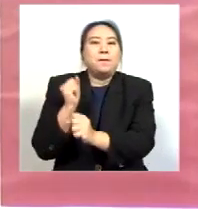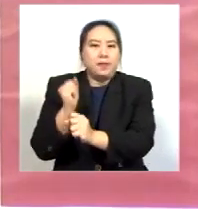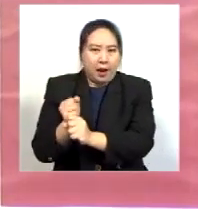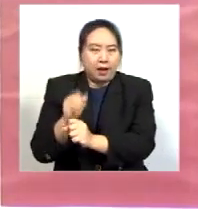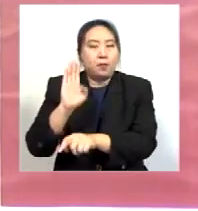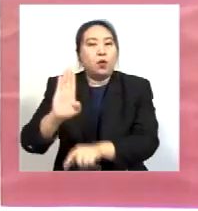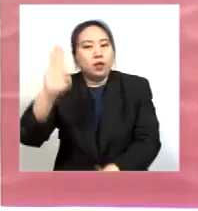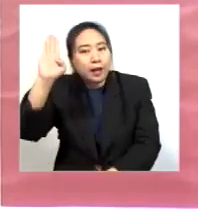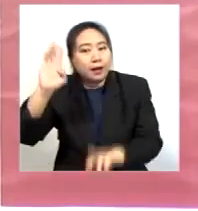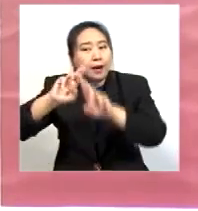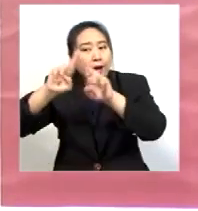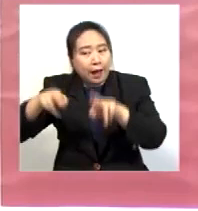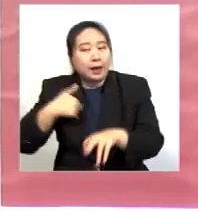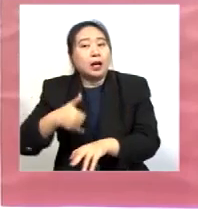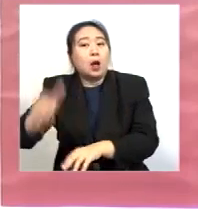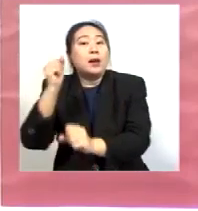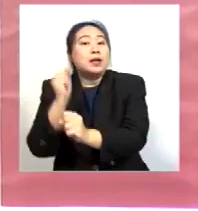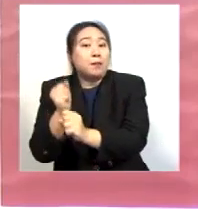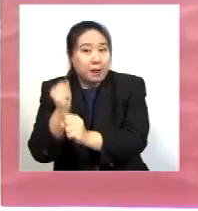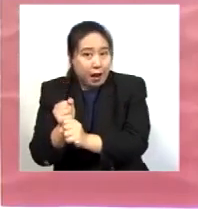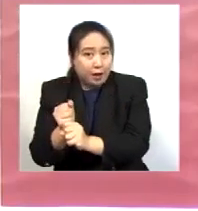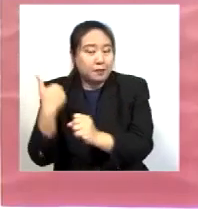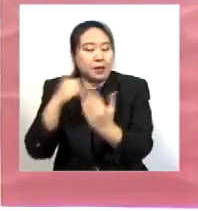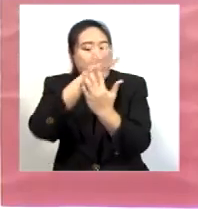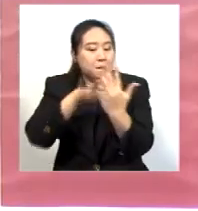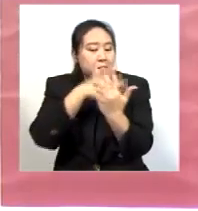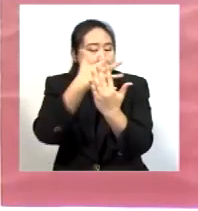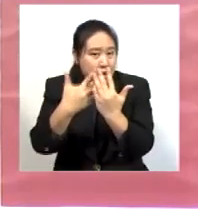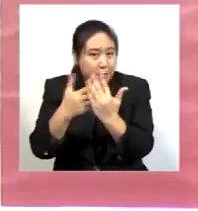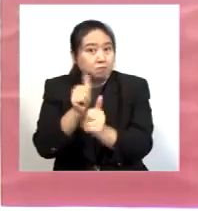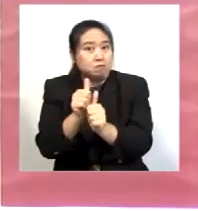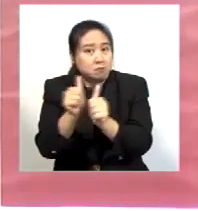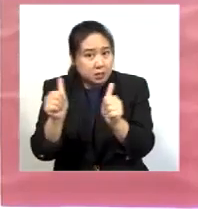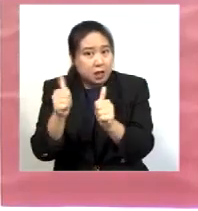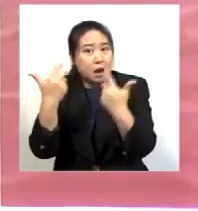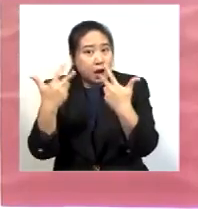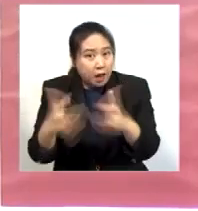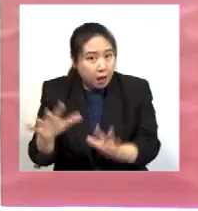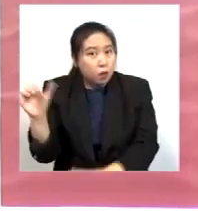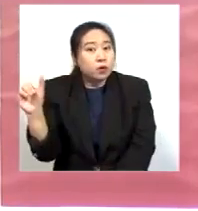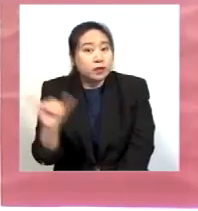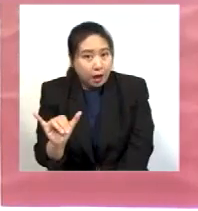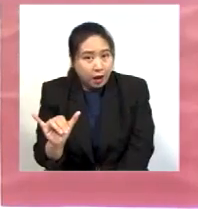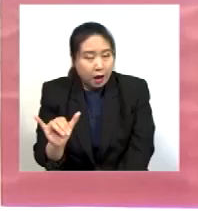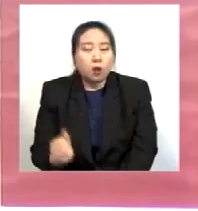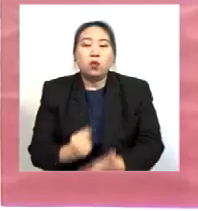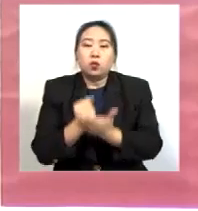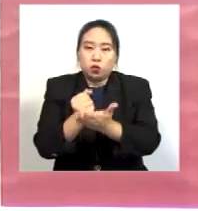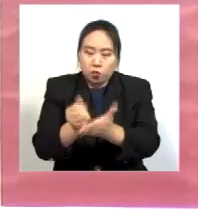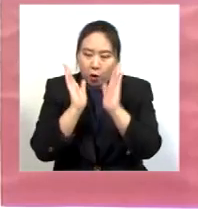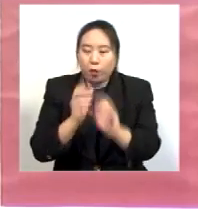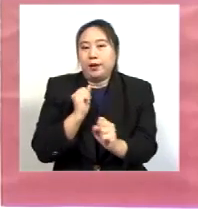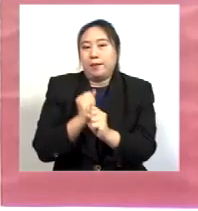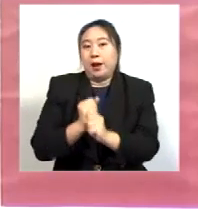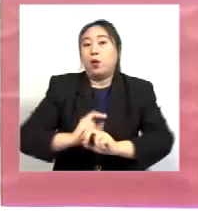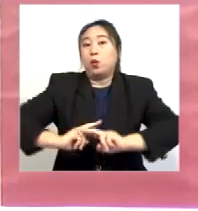ษัทห้างร้านต่างๆได้ออกมาตรการที่เหมาะสมแล้วหรือยังในการที่จะช่วยป้องกันบุคลากรหรือว่าเจ้าหน้าที่ของตัว